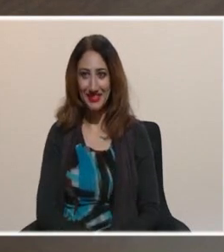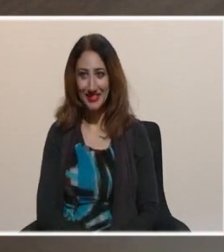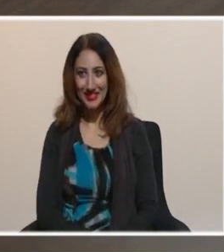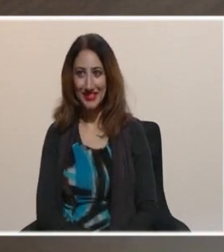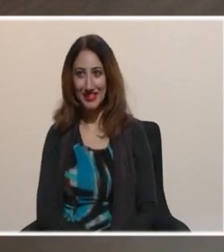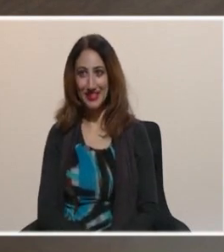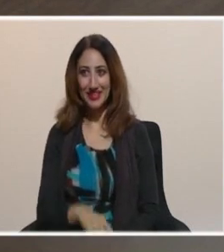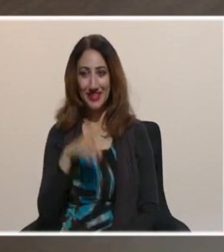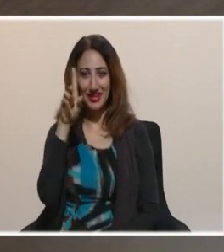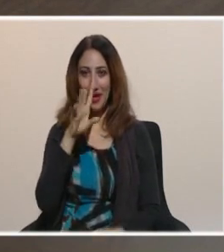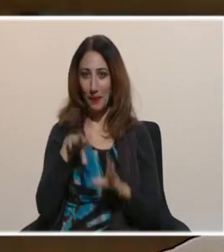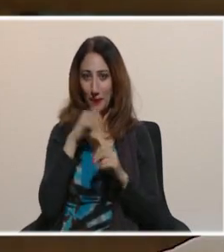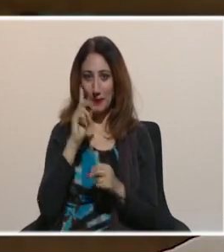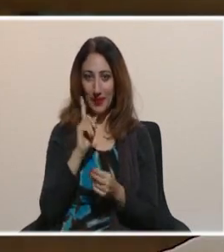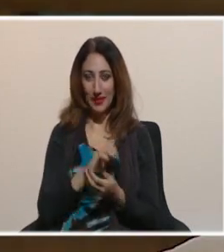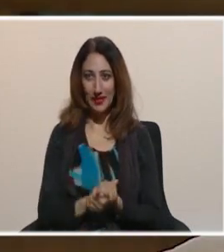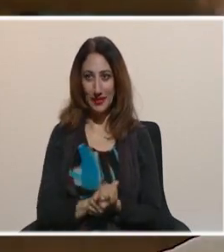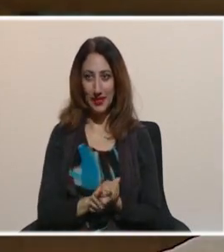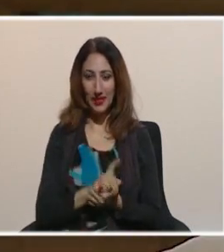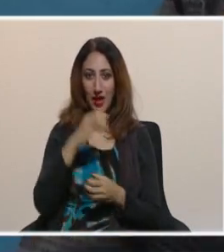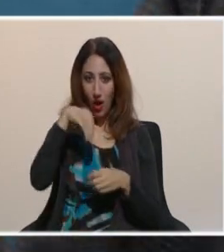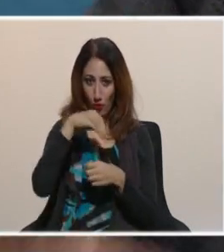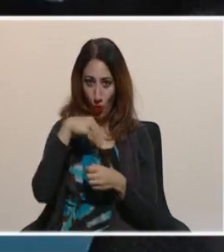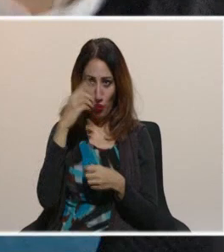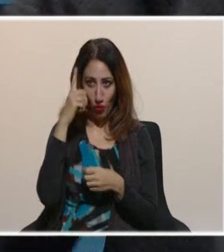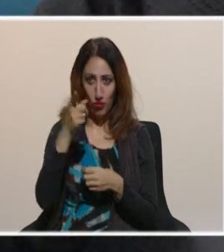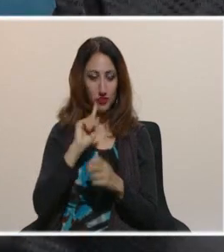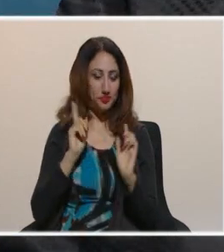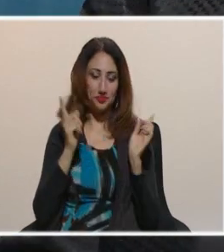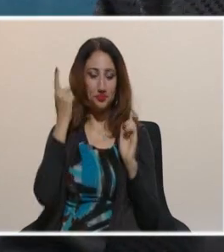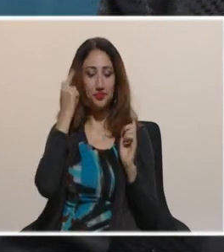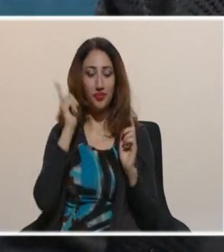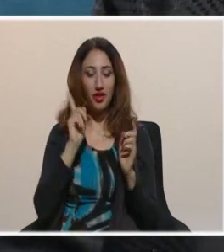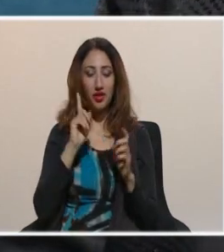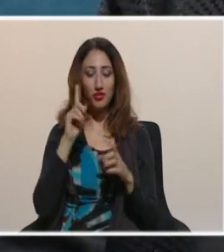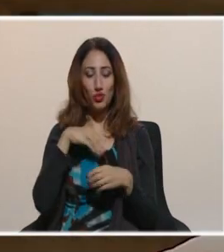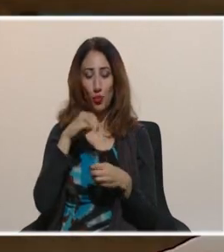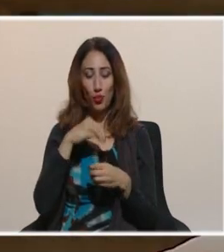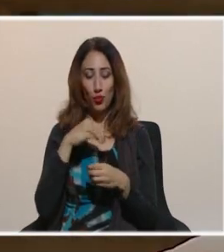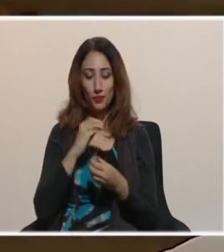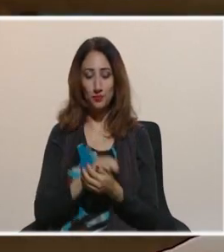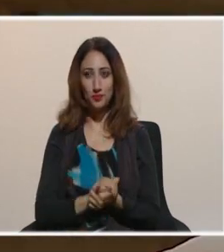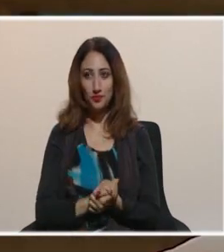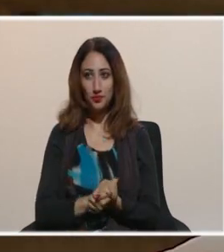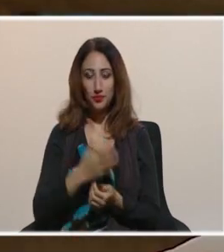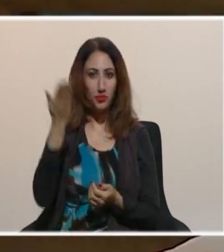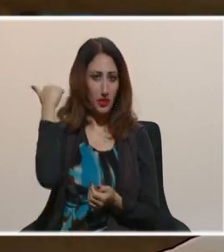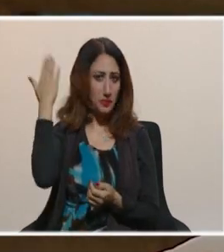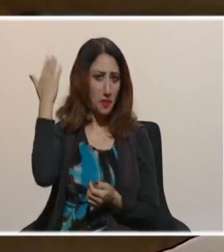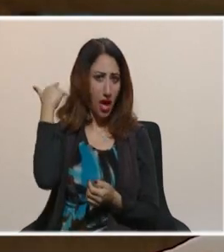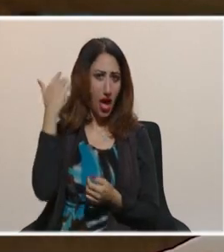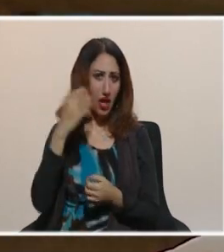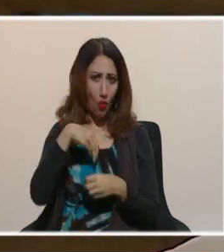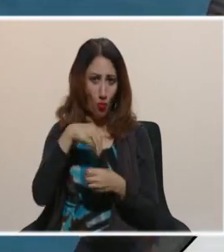الاكل بيجي لي فين؟ طب بتعرف تطبخ؟ لا لا ولا خالص. يعني ايام الكحرته ما كنتش بتطبخ يا